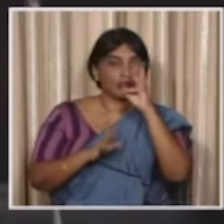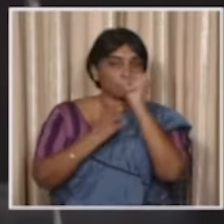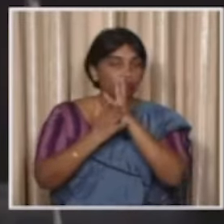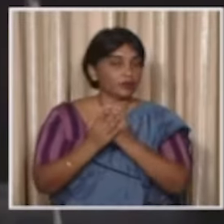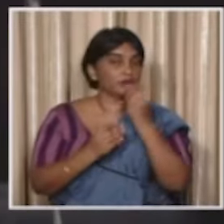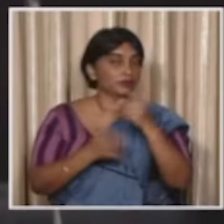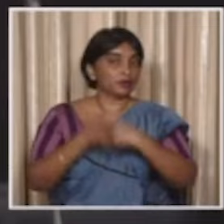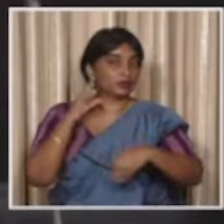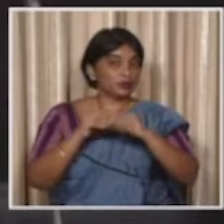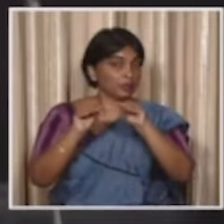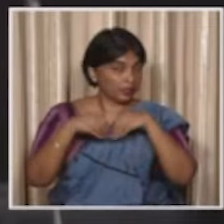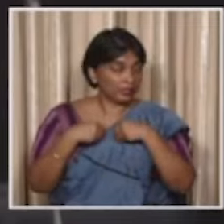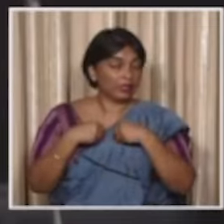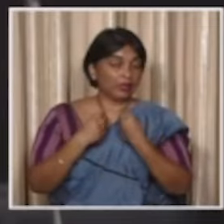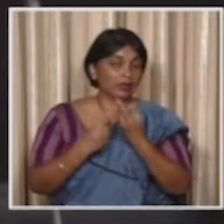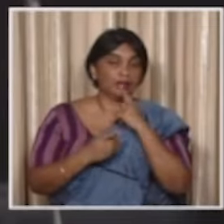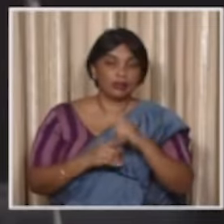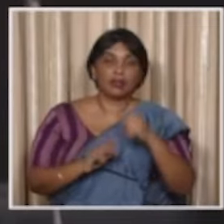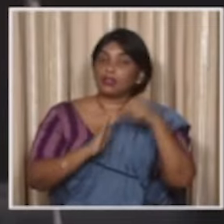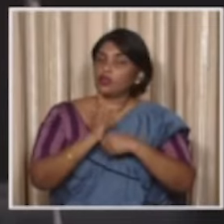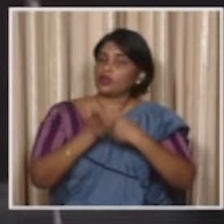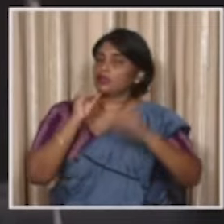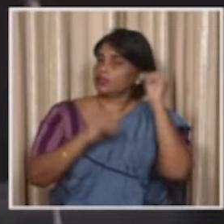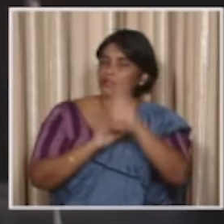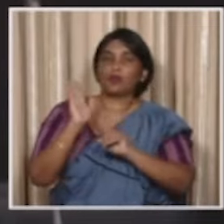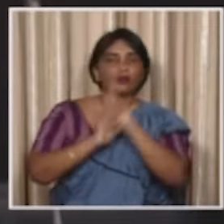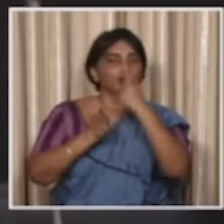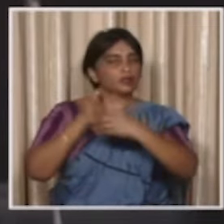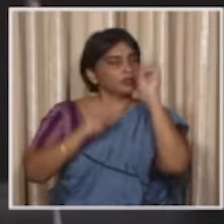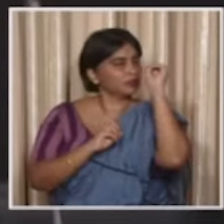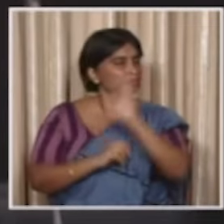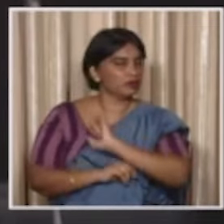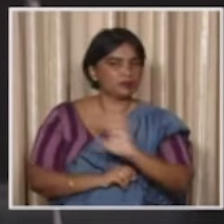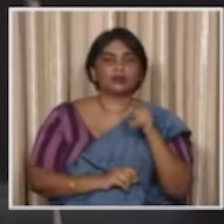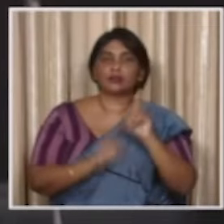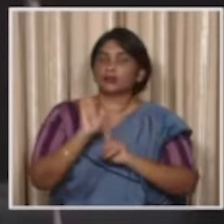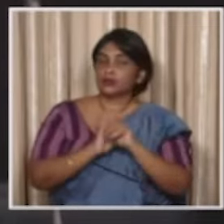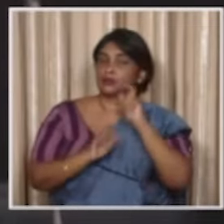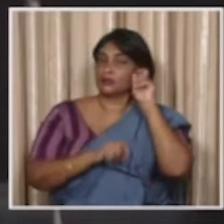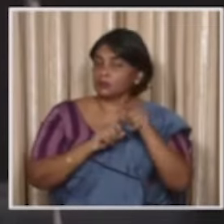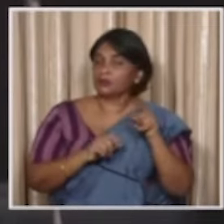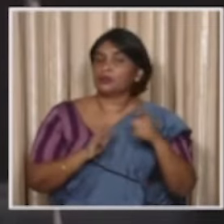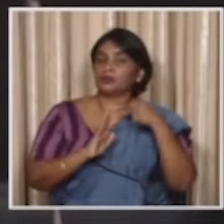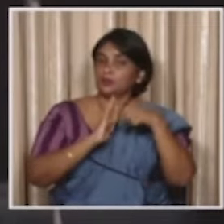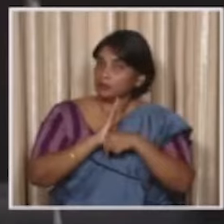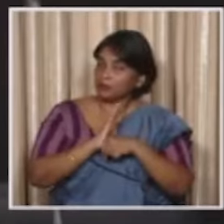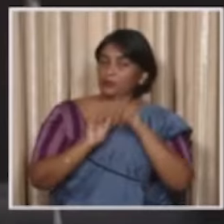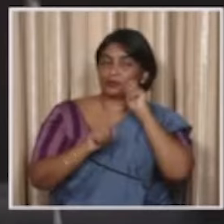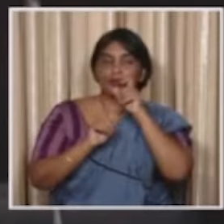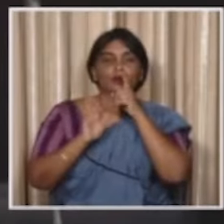කියලා ඡන්ද ඉල්ලන මිනිසුන්ට දකුණේ ඡන්ද දෙන්නත් එපා, උතුරේ ඡන්ද දෙන්නත් එපා. උතුරේ ජනතාවයි දකුණේ